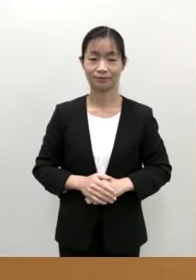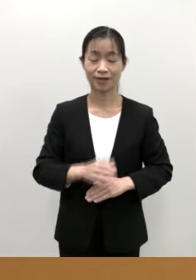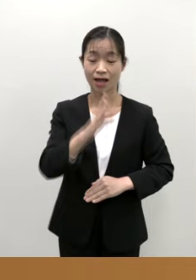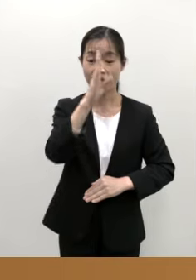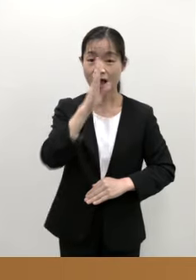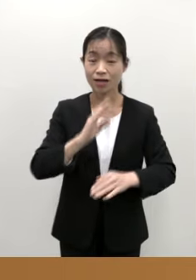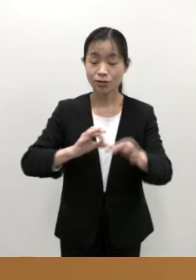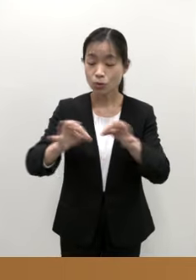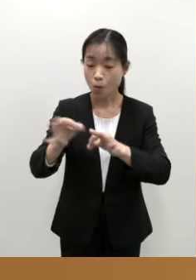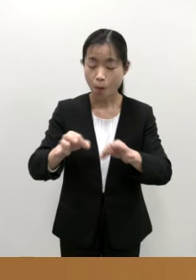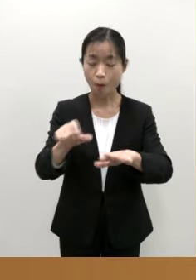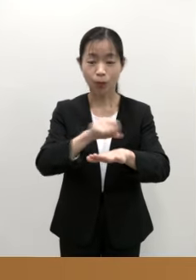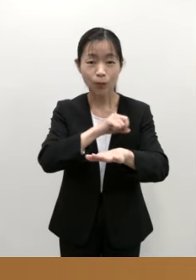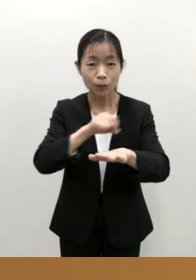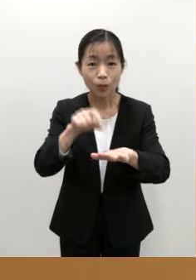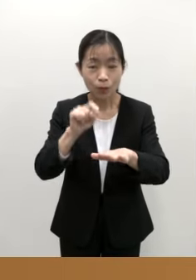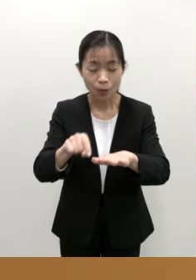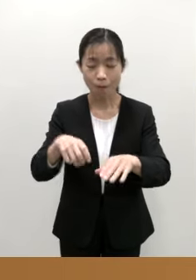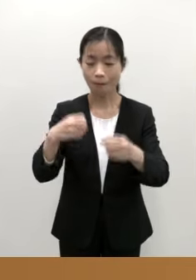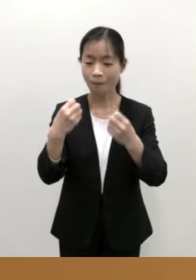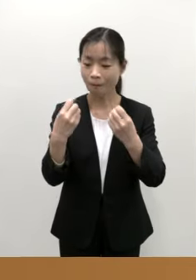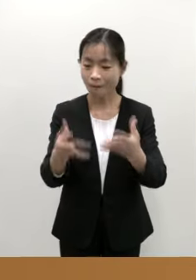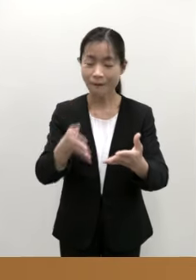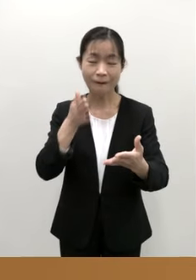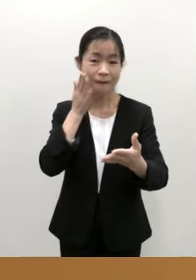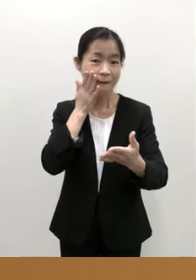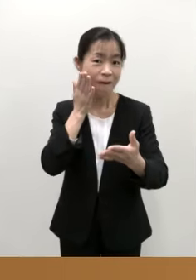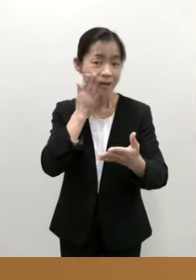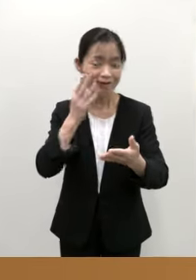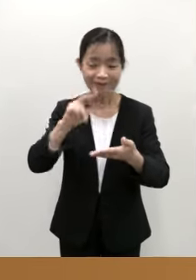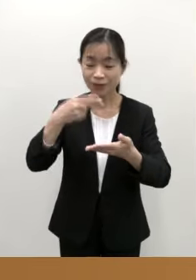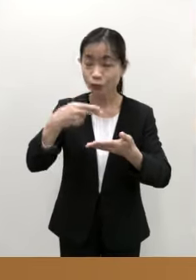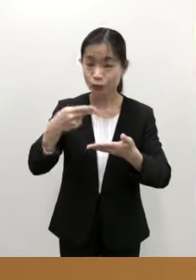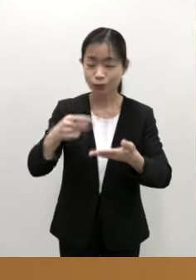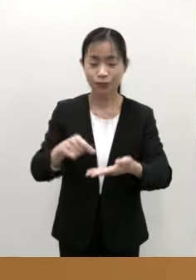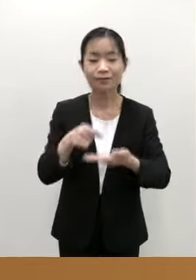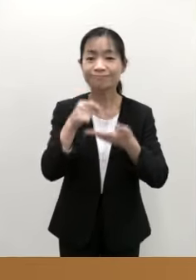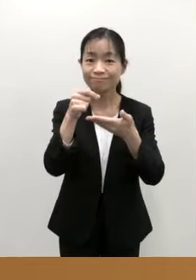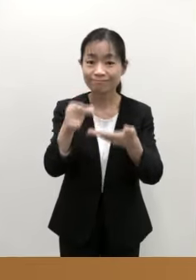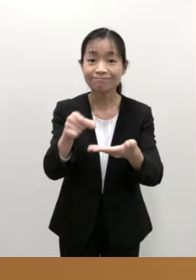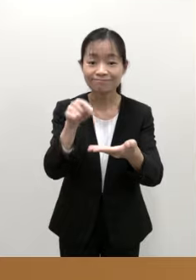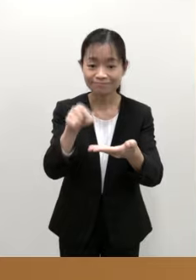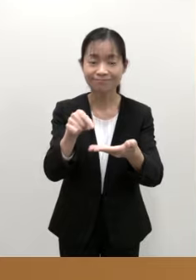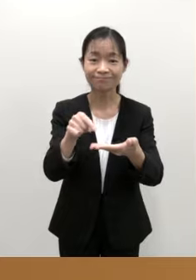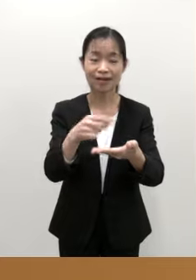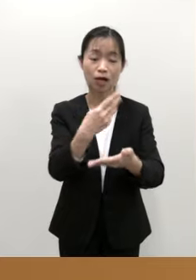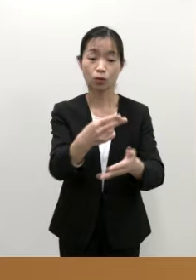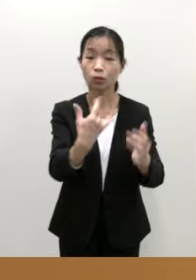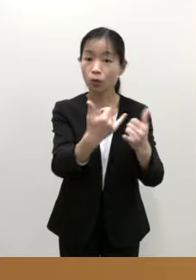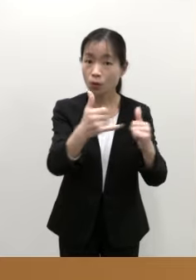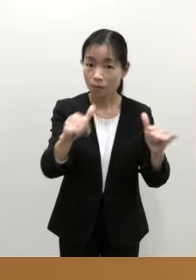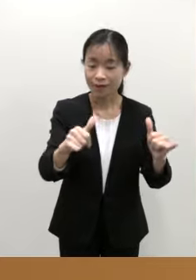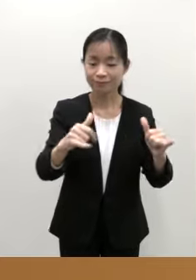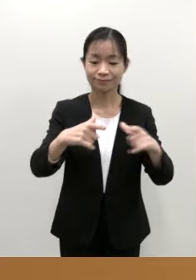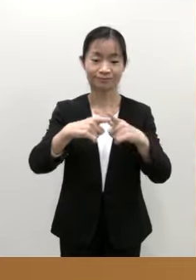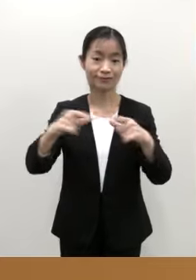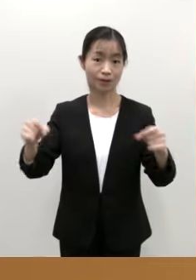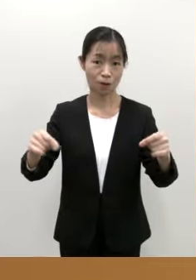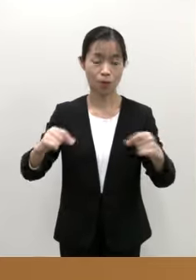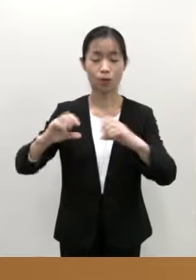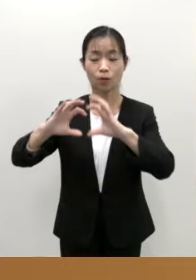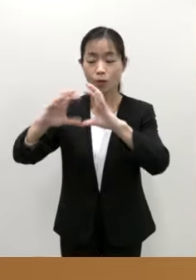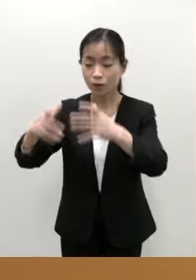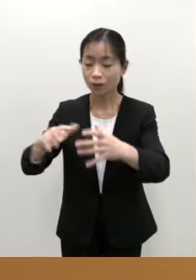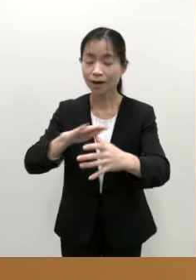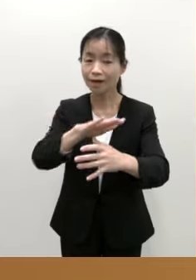市場ならではの新鮮で質の高い食を提供することによりまして、都民を、そしてま